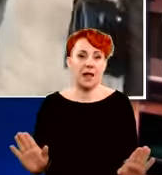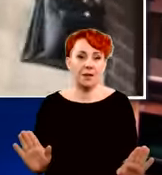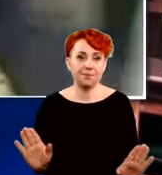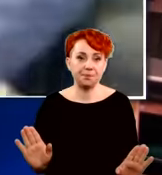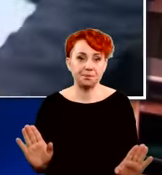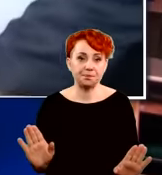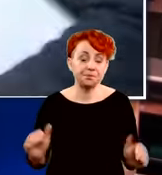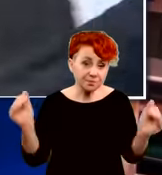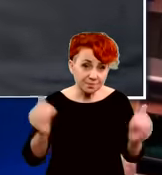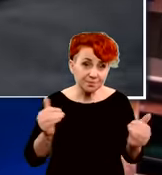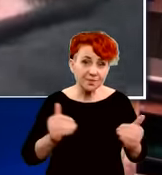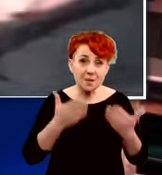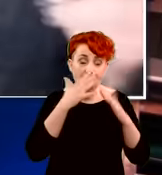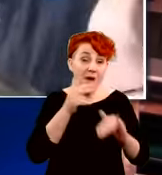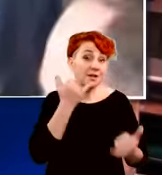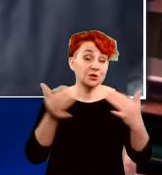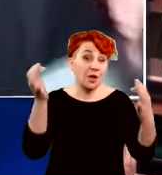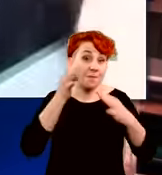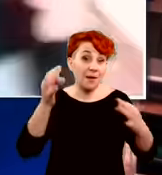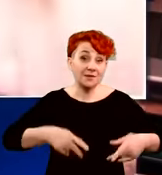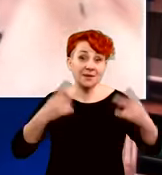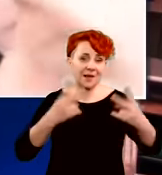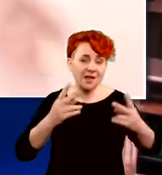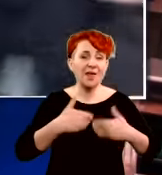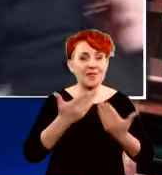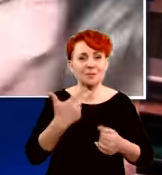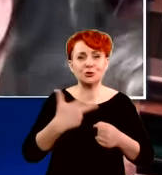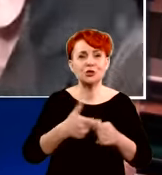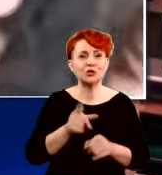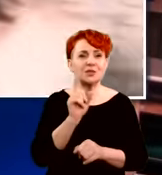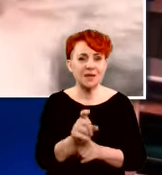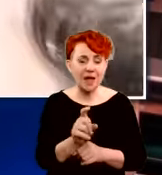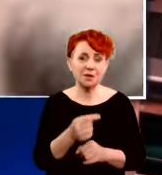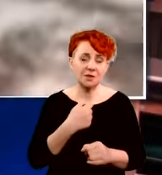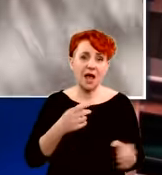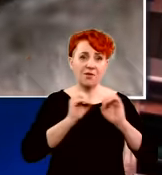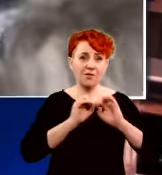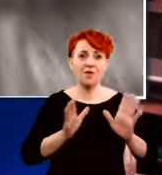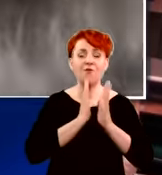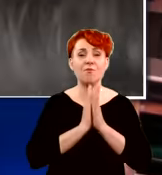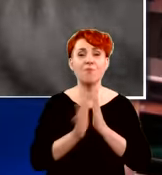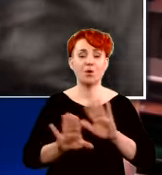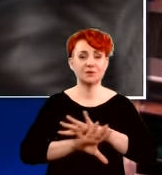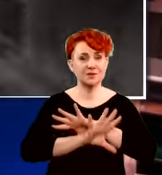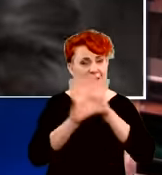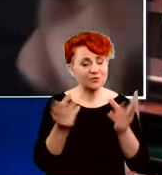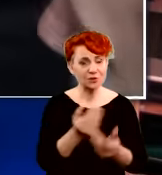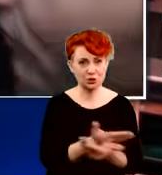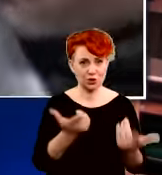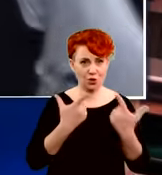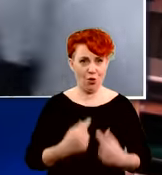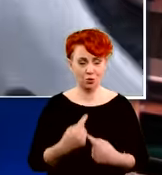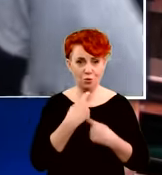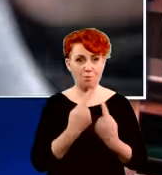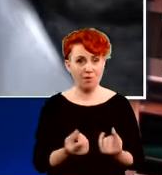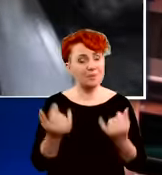mógłbym przedstawić to, jeżeli pani redaktor by mi dała w pół minuty w bardzo prosty, przejrzysty, jasny sposób dla wszystkich telewidzów, posługując się